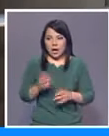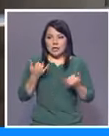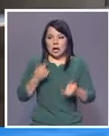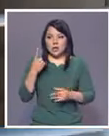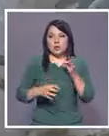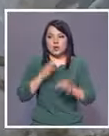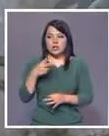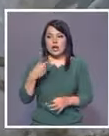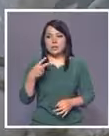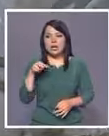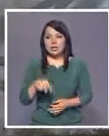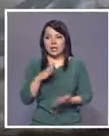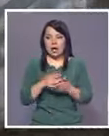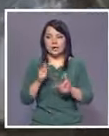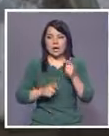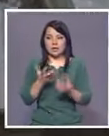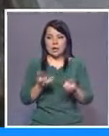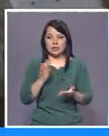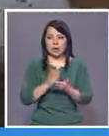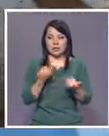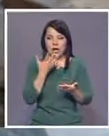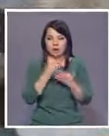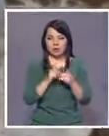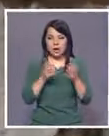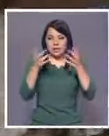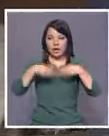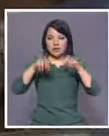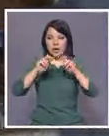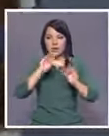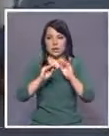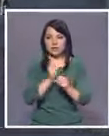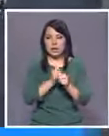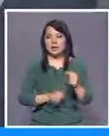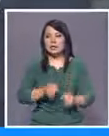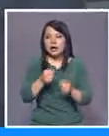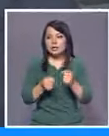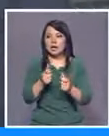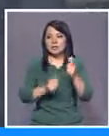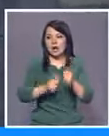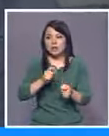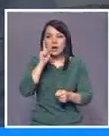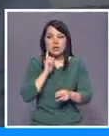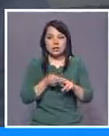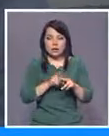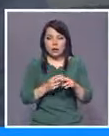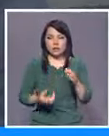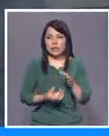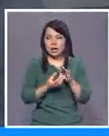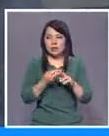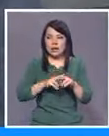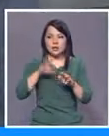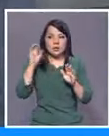сиыр 20 литр сүт береді. Бұл фермада сиырларды сауатын жылжымалы аппарат та бар. Екі басқа арналған. Оны көбінде жаңа